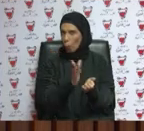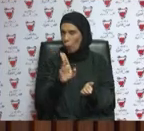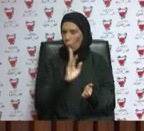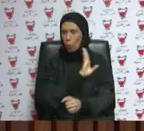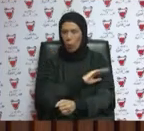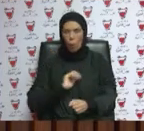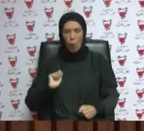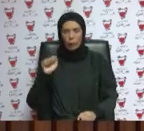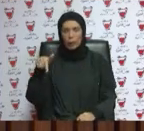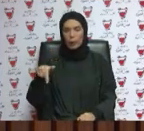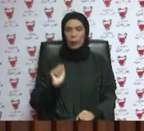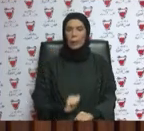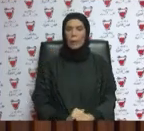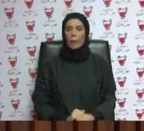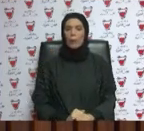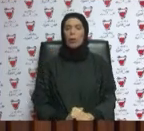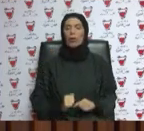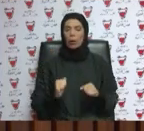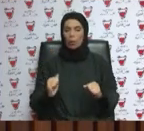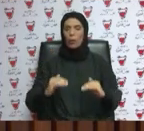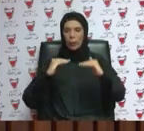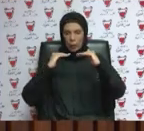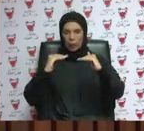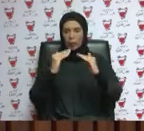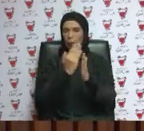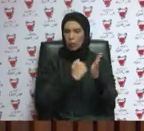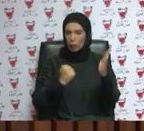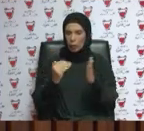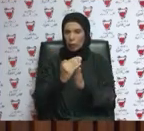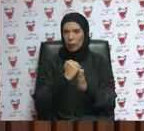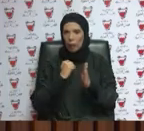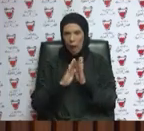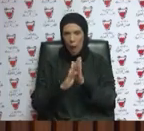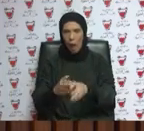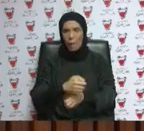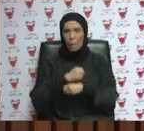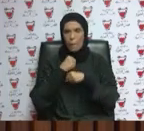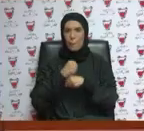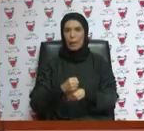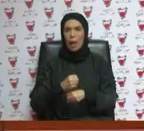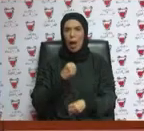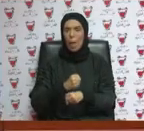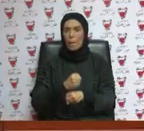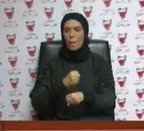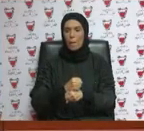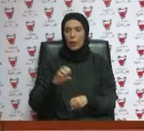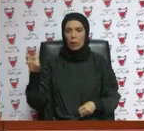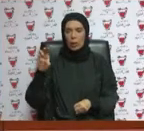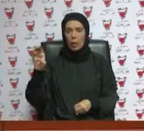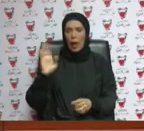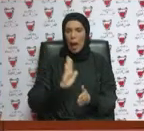للمواطنين، مما يسهم في الاستقرار الاقتصادي وحماية المواطنين العاملين في القطاع الخاص من خطر